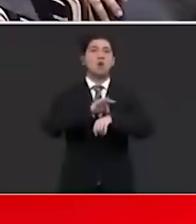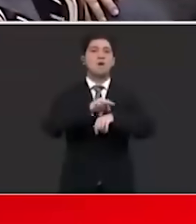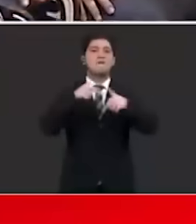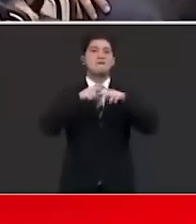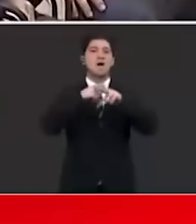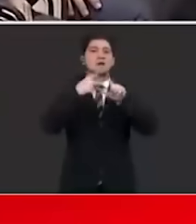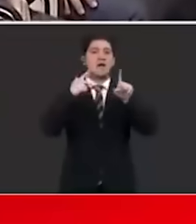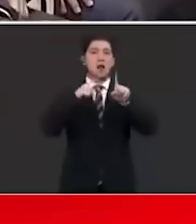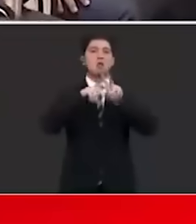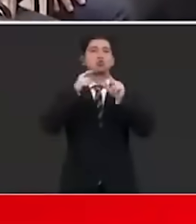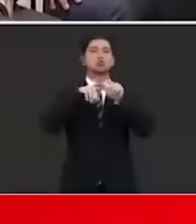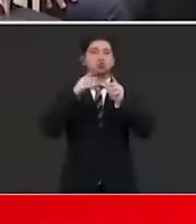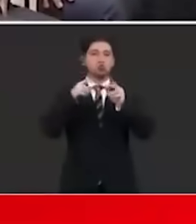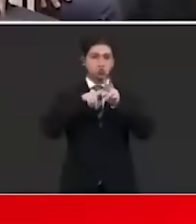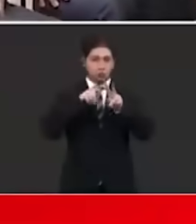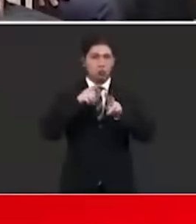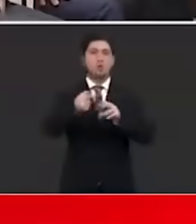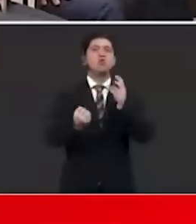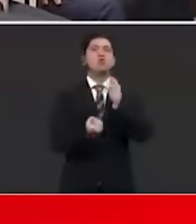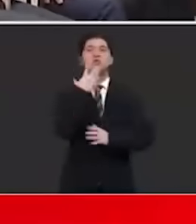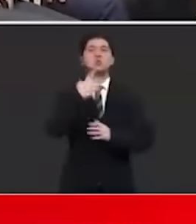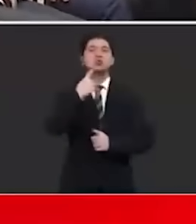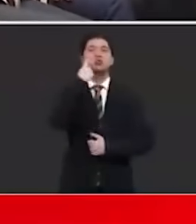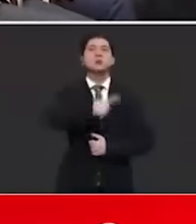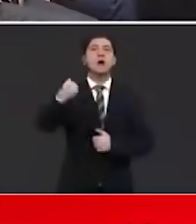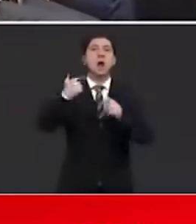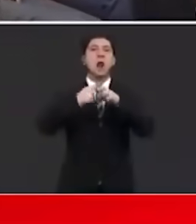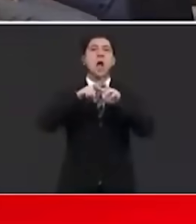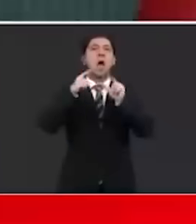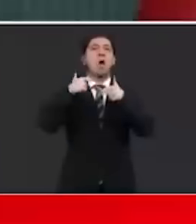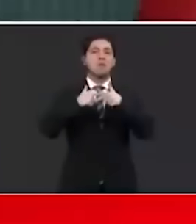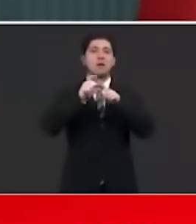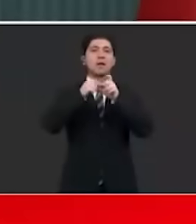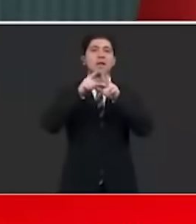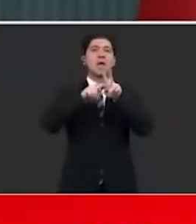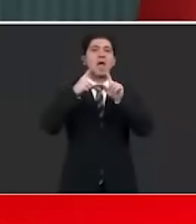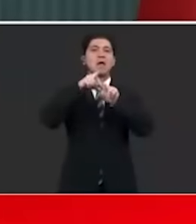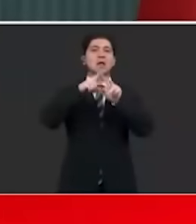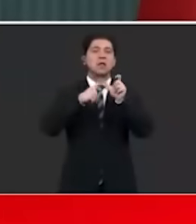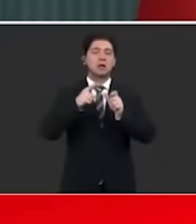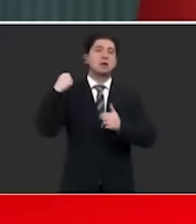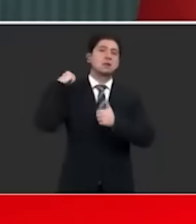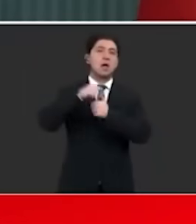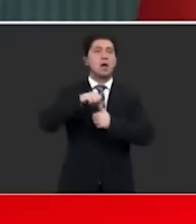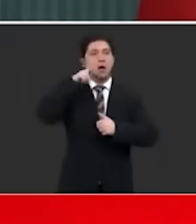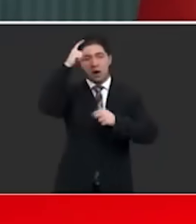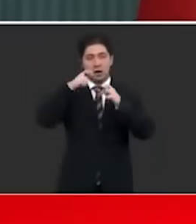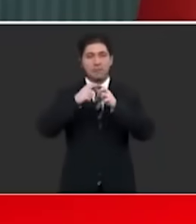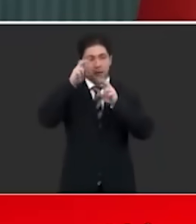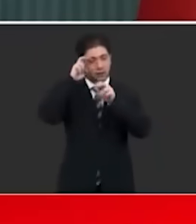Küçüğü, kurucu Cumhurbaşkanı Rauf Denktaş'ı bir kez daha rahmetle yad